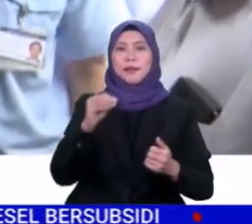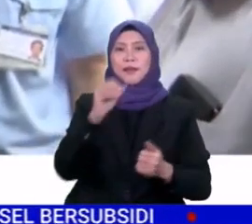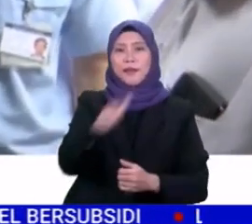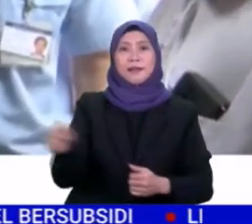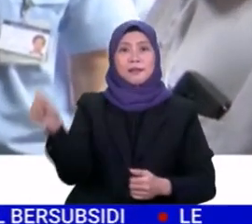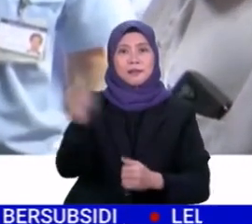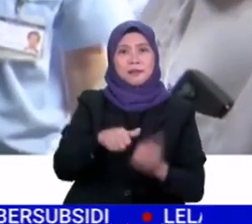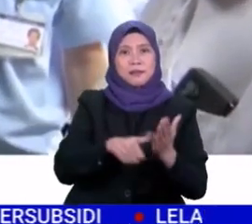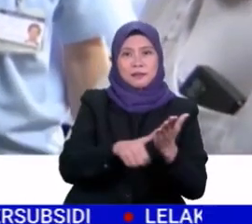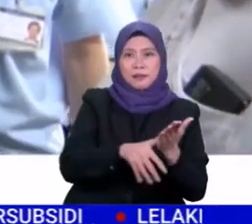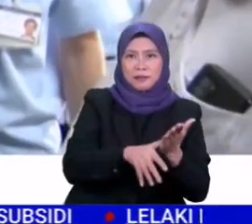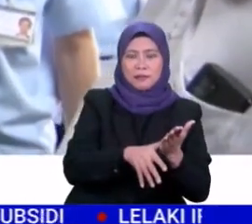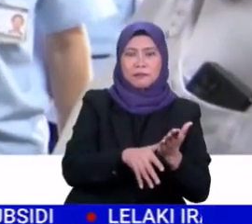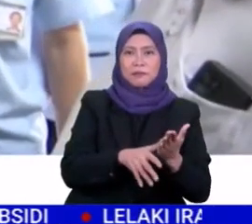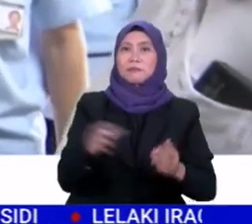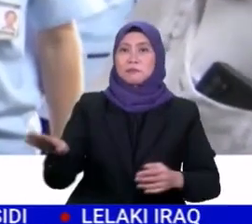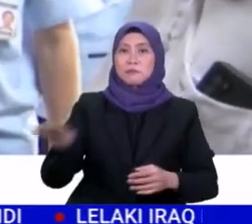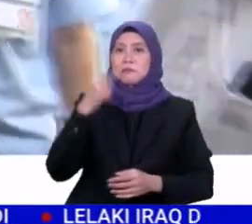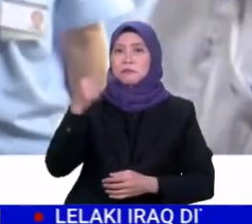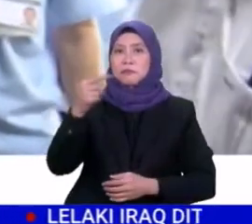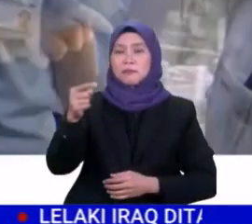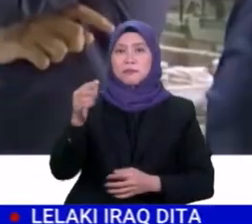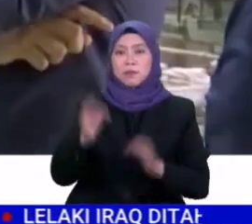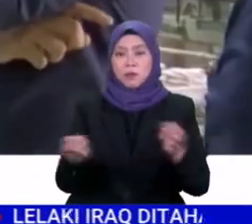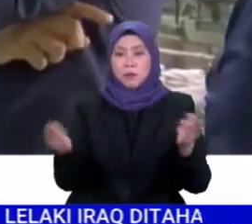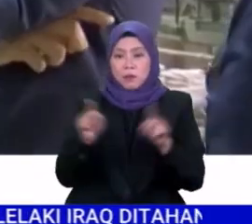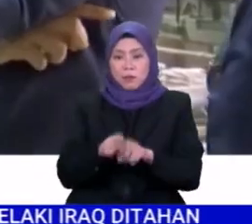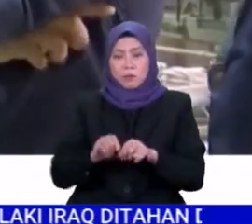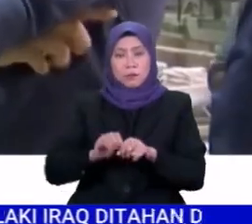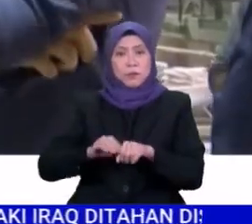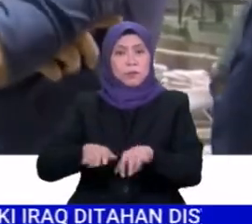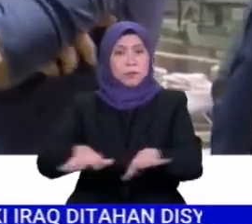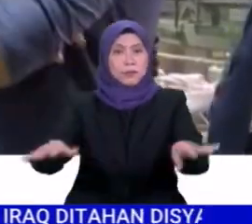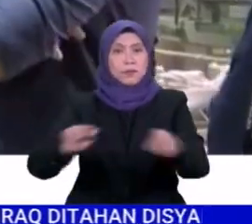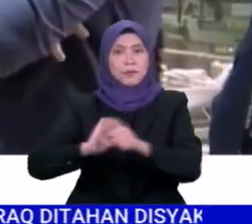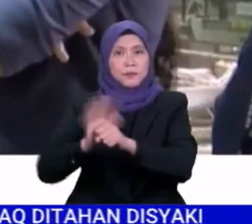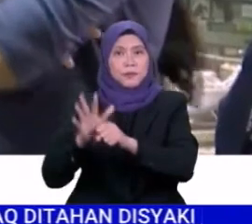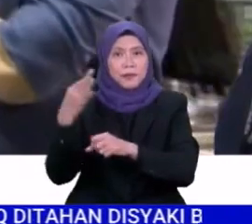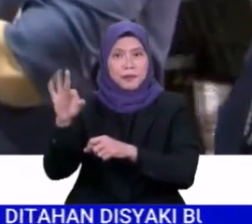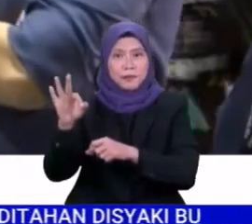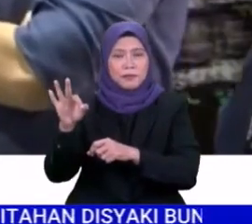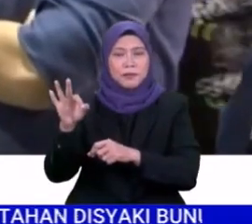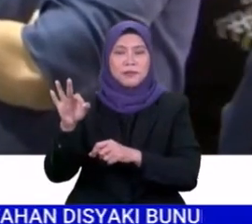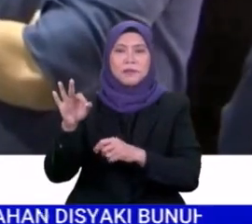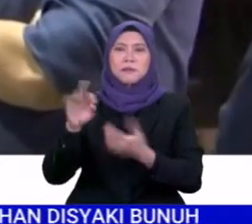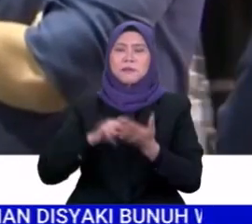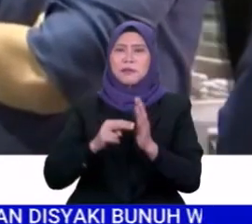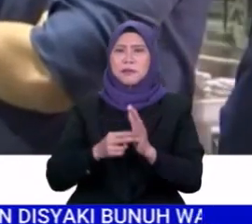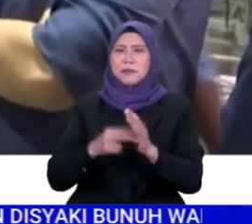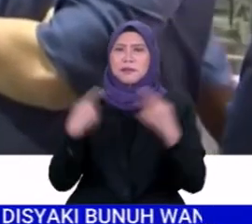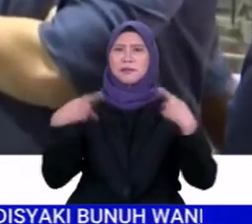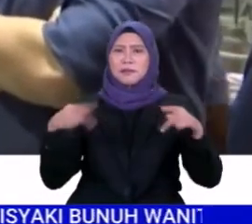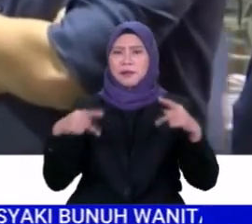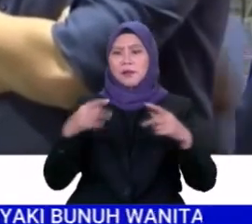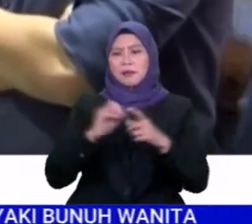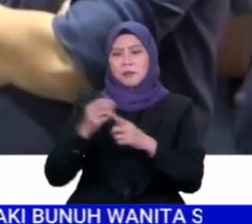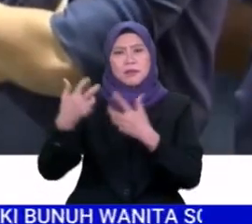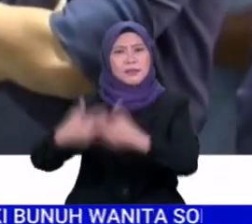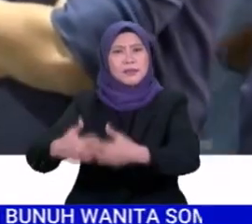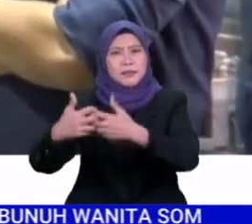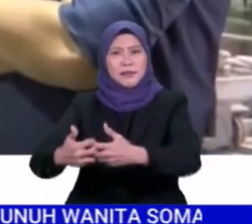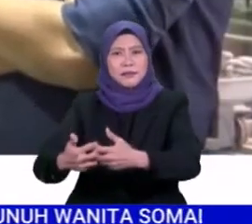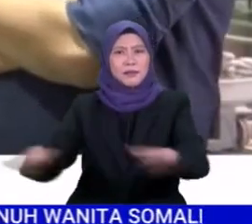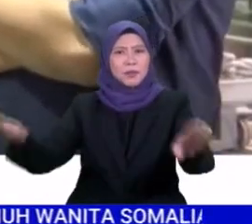Melaka Dr. Muhammad Akmal Saleh, apabila berlaku sebarang jangkitan COVID-19, tidak semestinya premis atau kilang itu